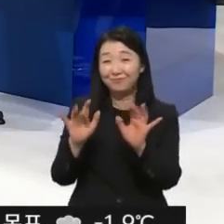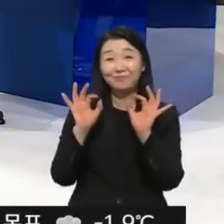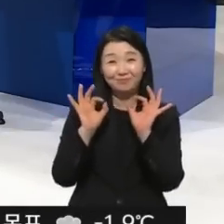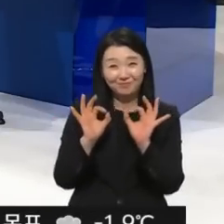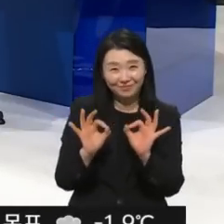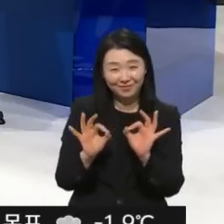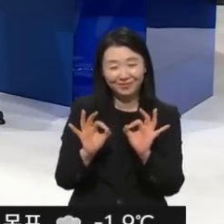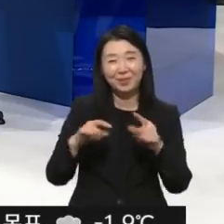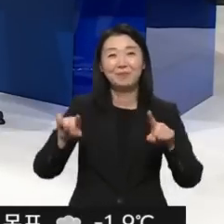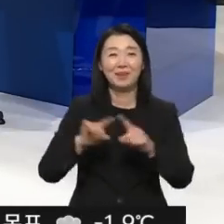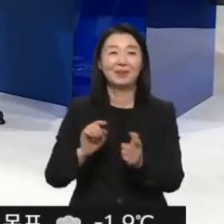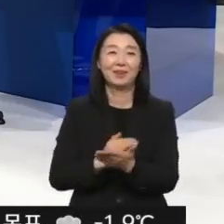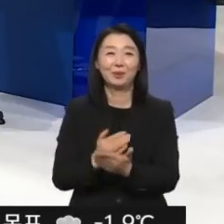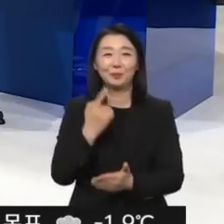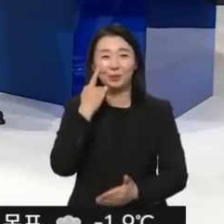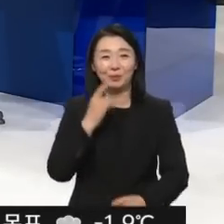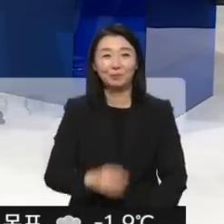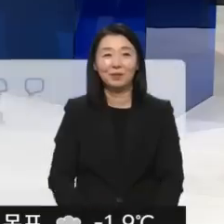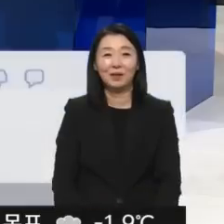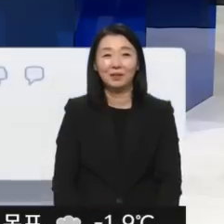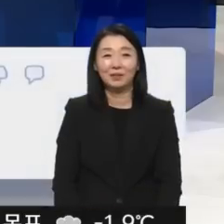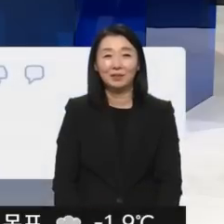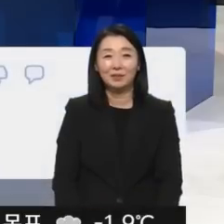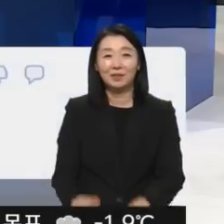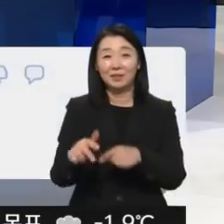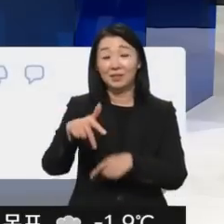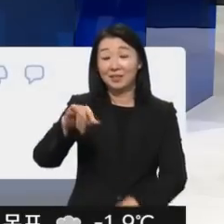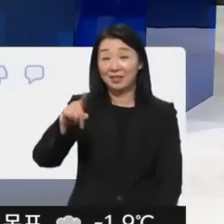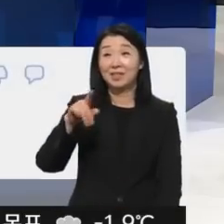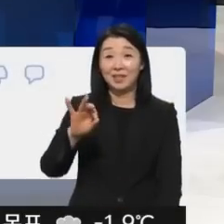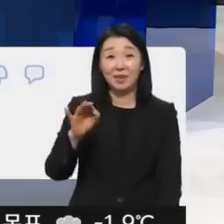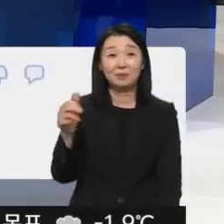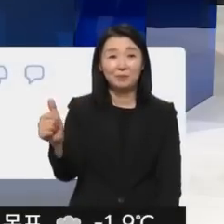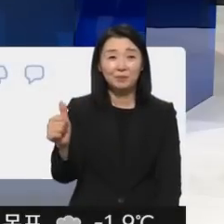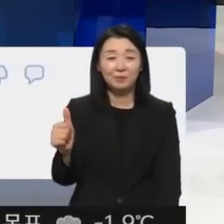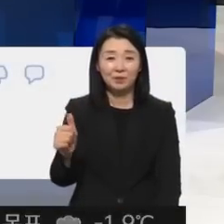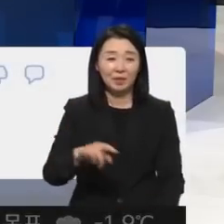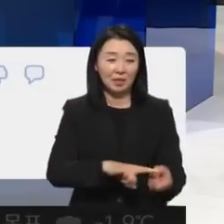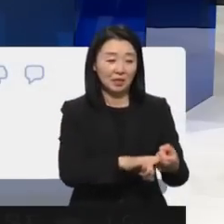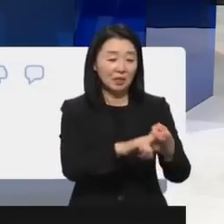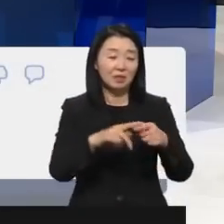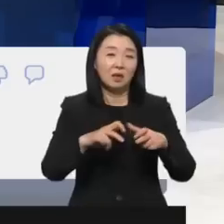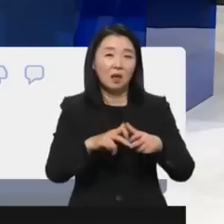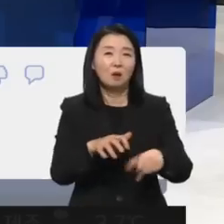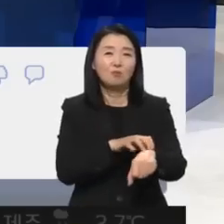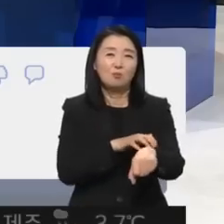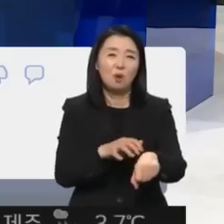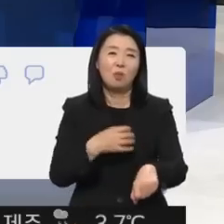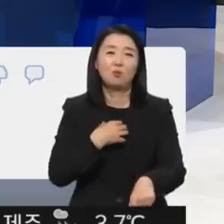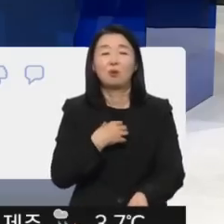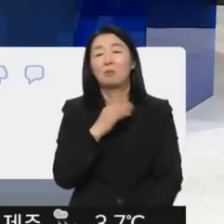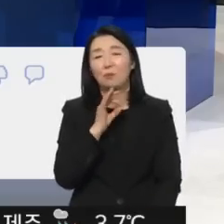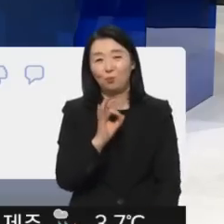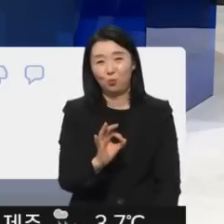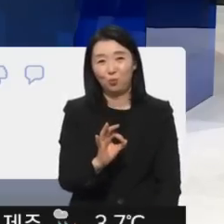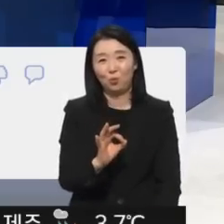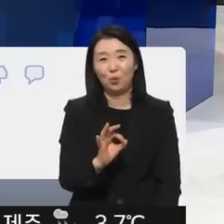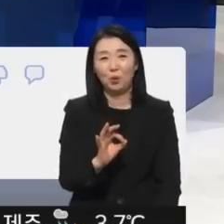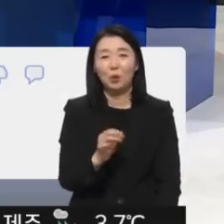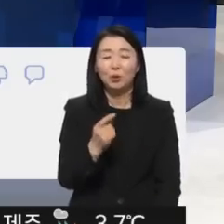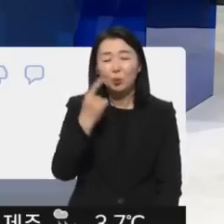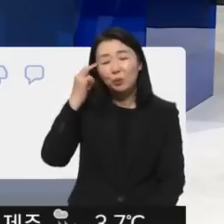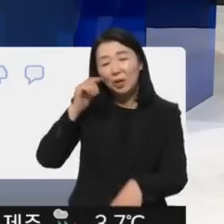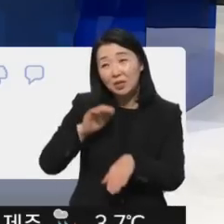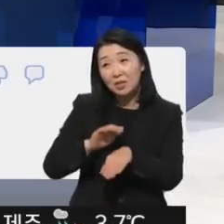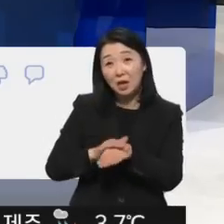올려주신 생각도 함께 살펴보겠습니다. 먼저 이지쟁이님, 전장현의 시위는 불편하고 위험해 보입니다. 좀 더